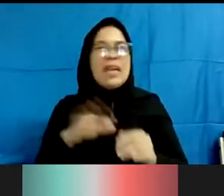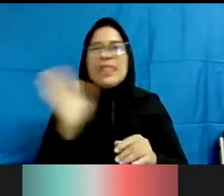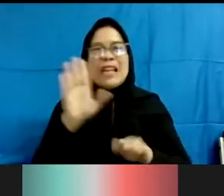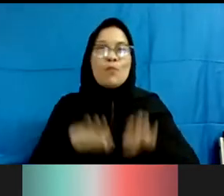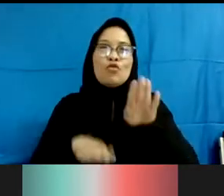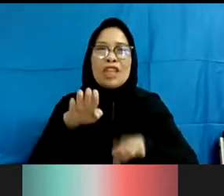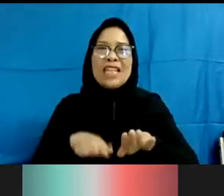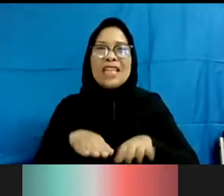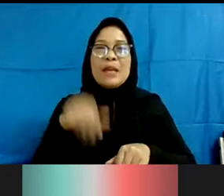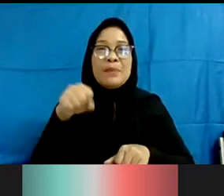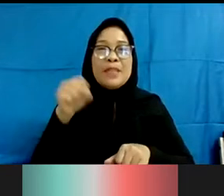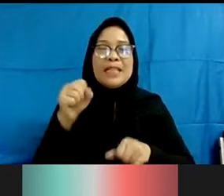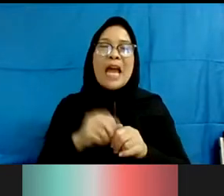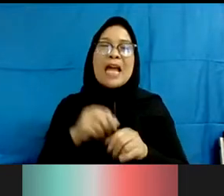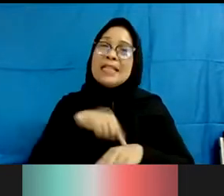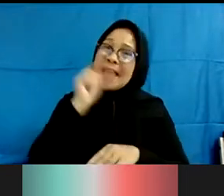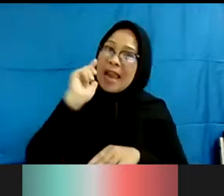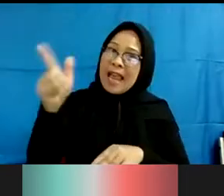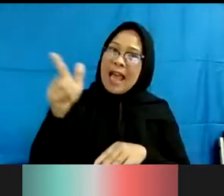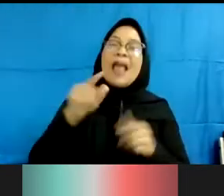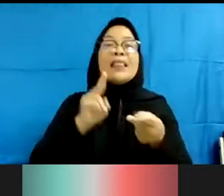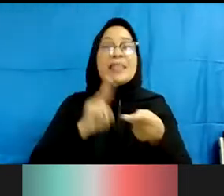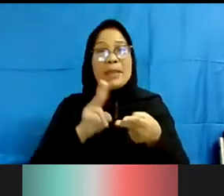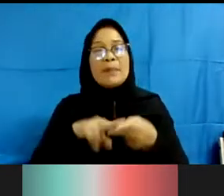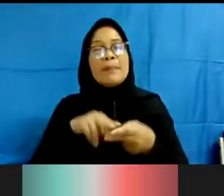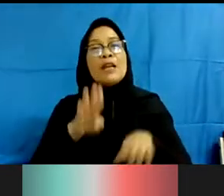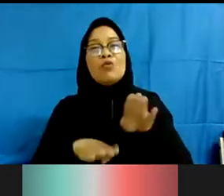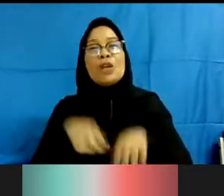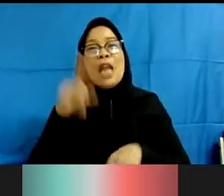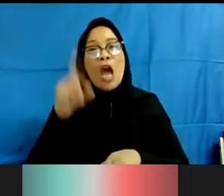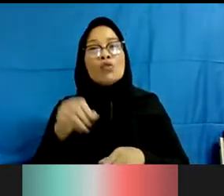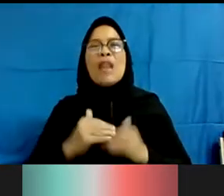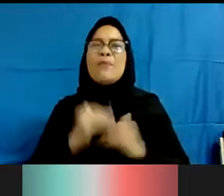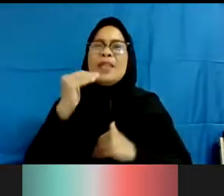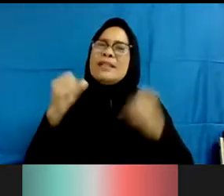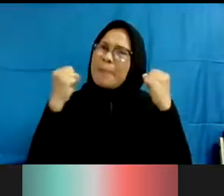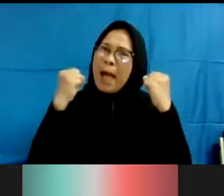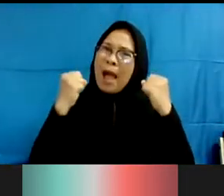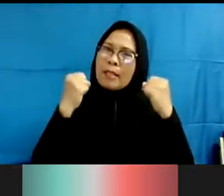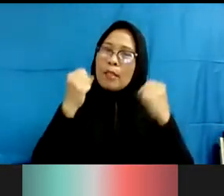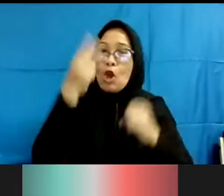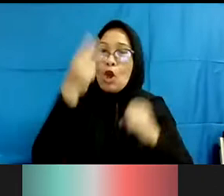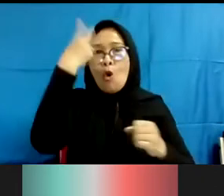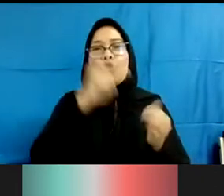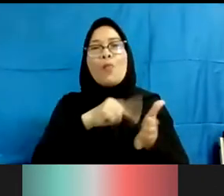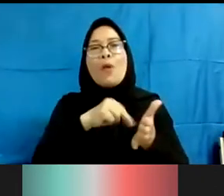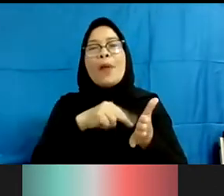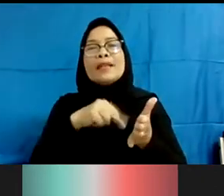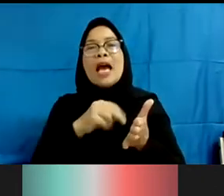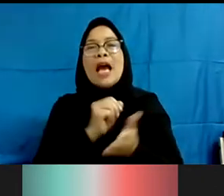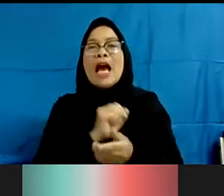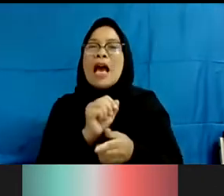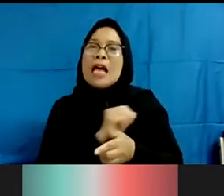ya. Jadi bagi teman-teman juga pastinya harusnya bisa lebih semangat ya untuk bisa membaca, meningkatkan literasi,